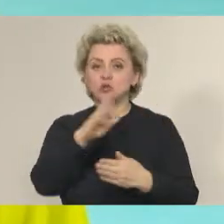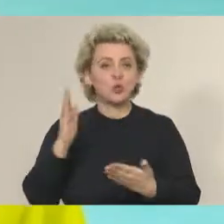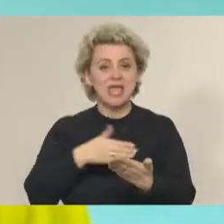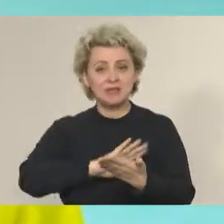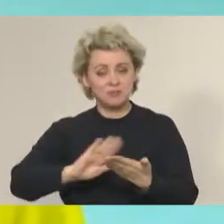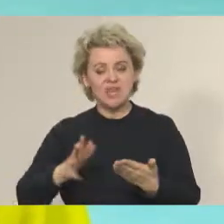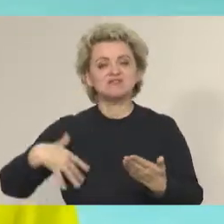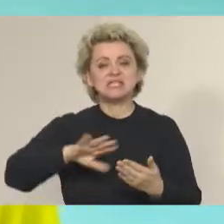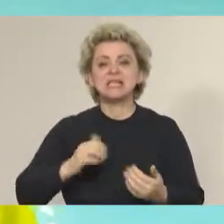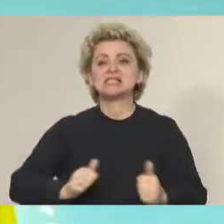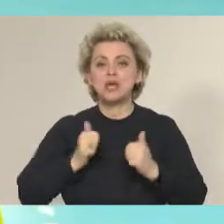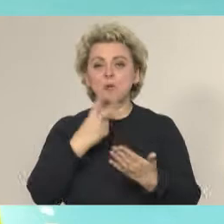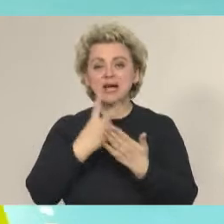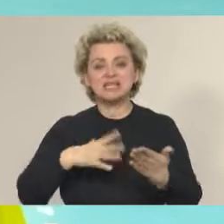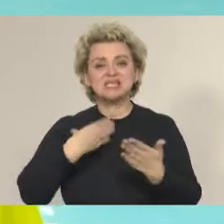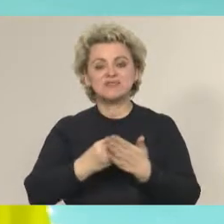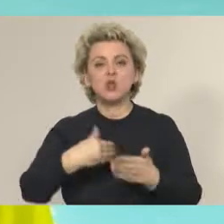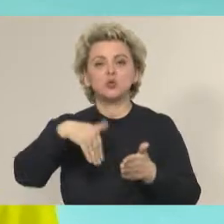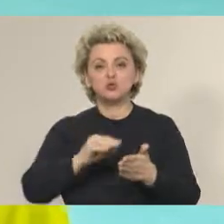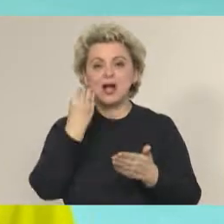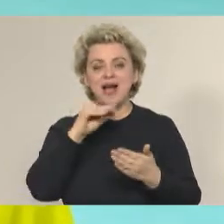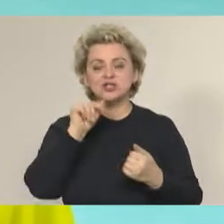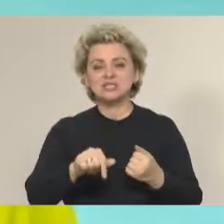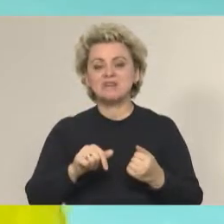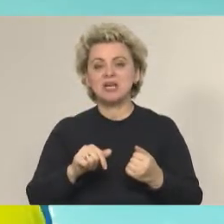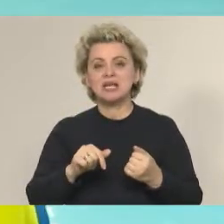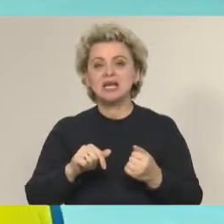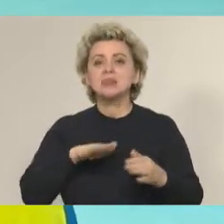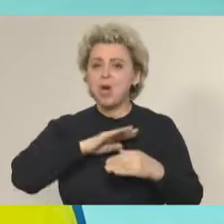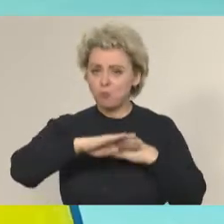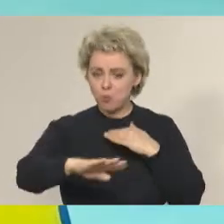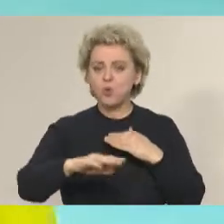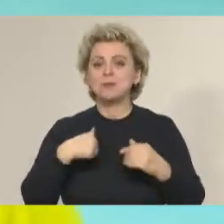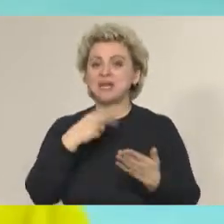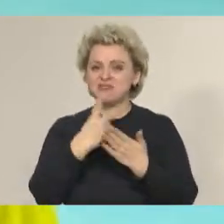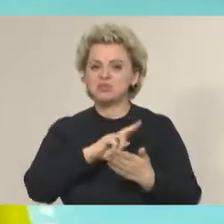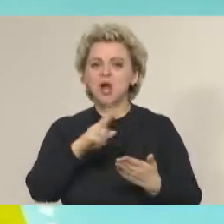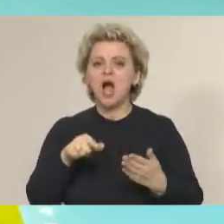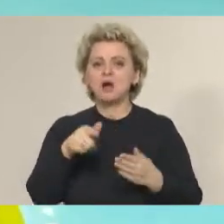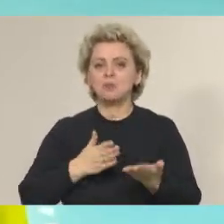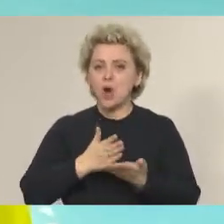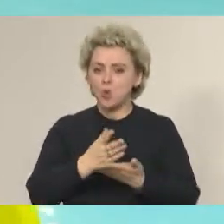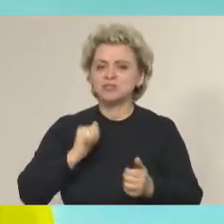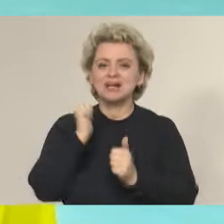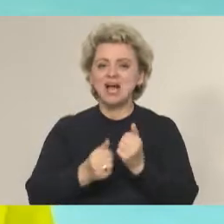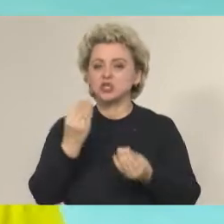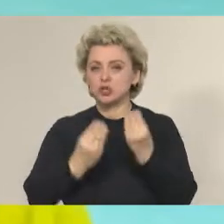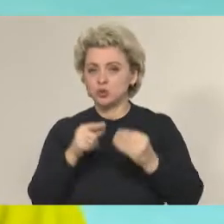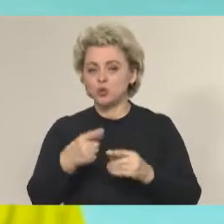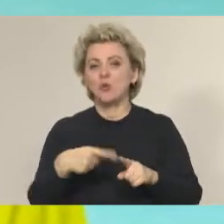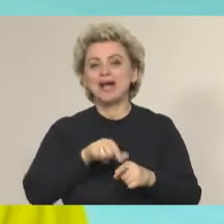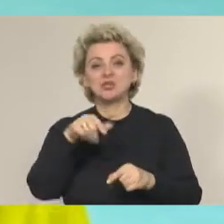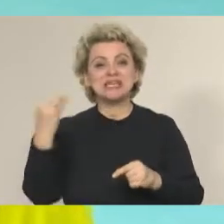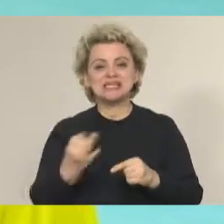отменял, и все стараются показать свои лучшие качества на поле. И мы видим, как упорно вот проходят каждый матч, и тем более сейчас